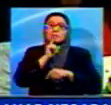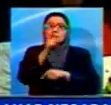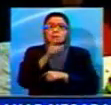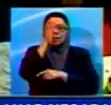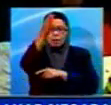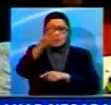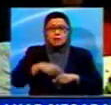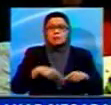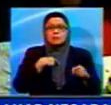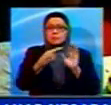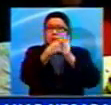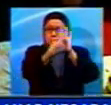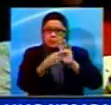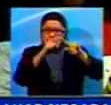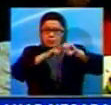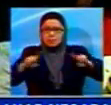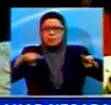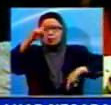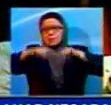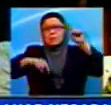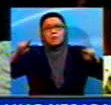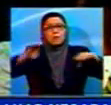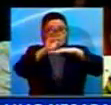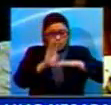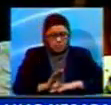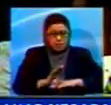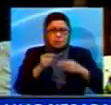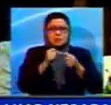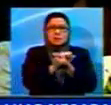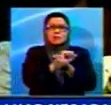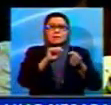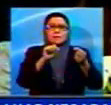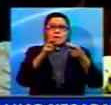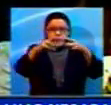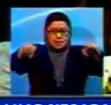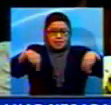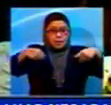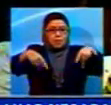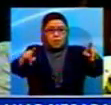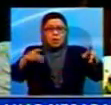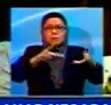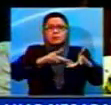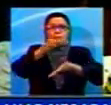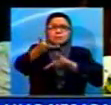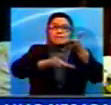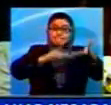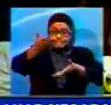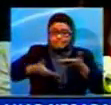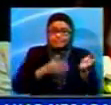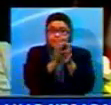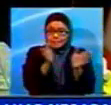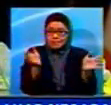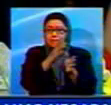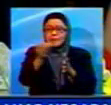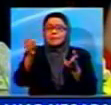kepelbagaian budaya menyediakan ruang Interaksi yang lebih luas kepada murid-mrid kita dan ianya akan